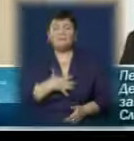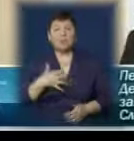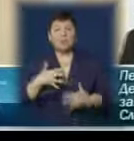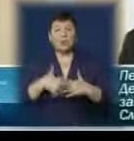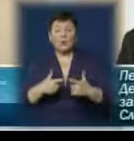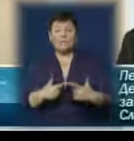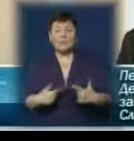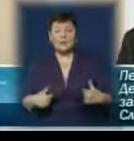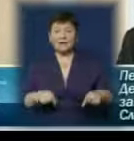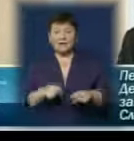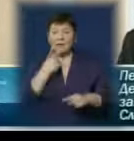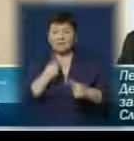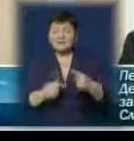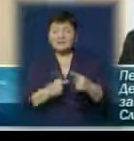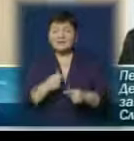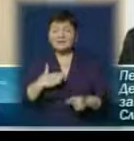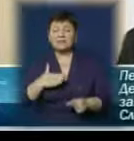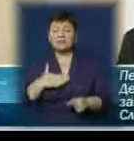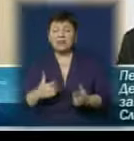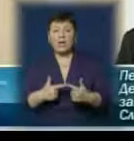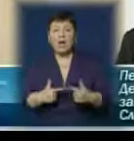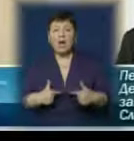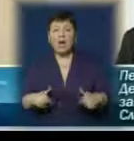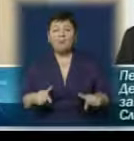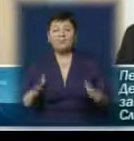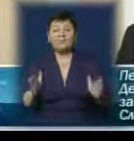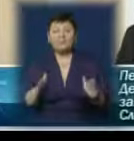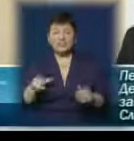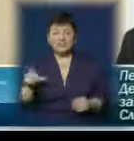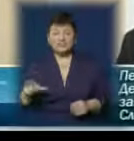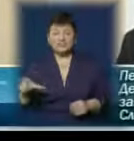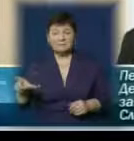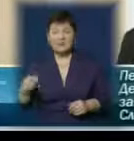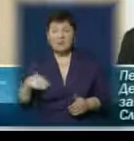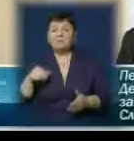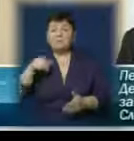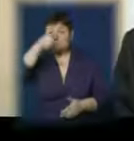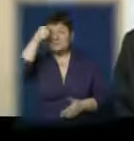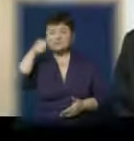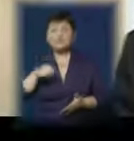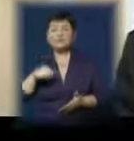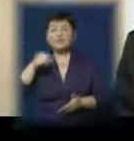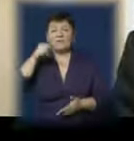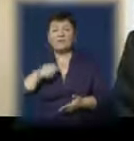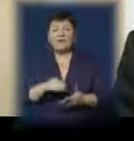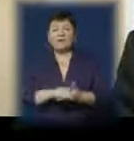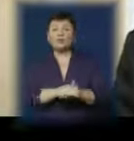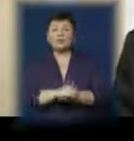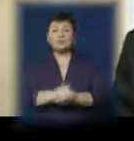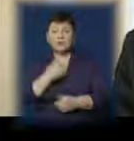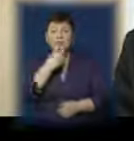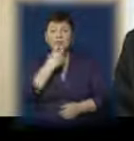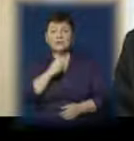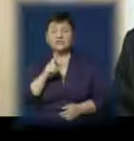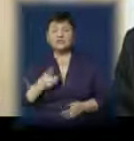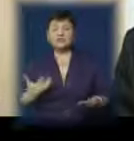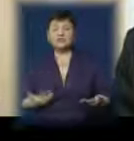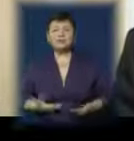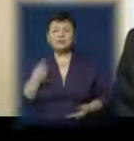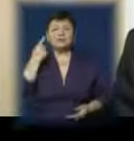осередок розвитку традицій нашої меншини. Я також розмовляв з представниками словацьких товариств і побачив, що це